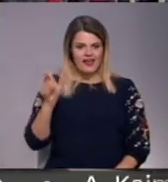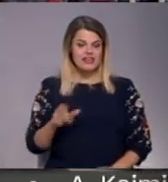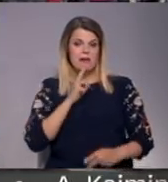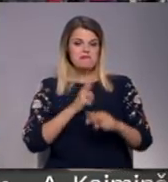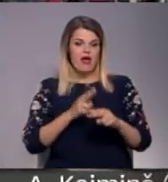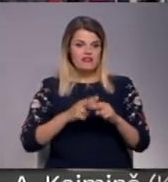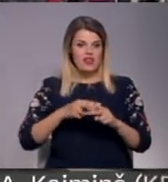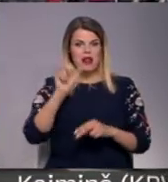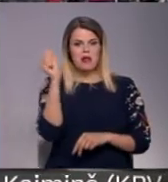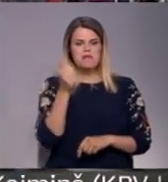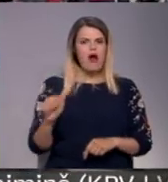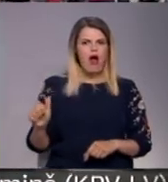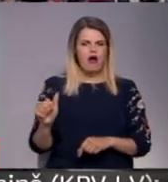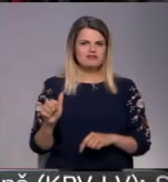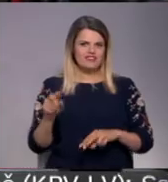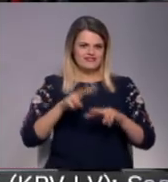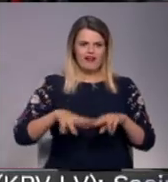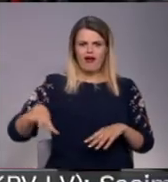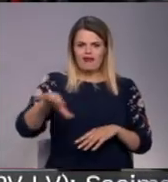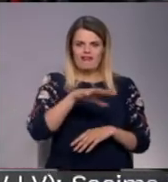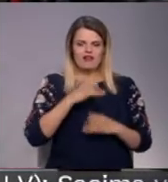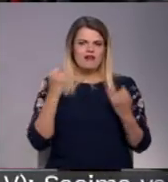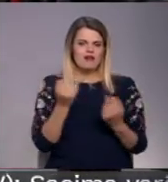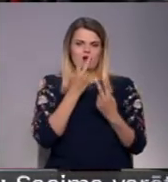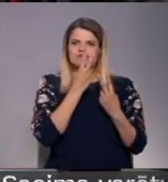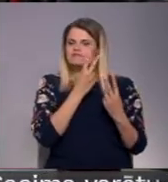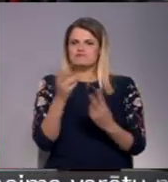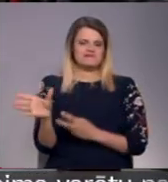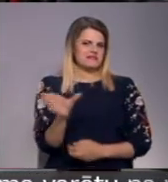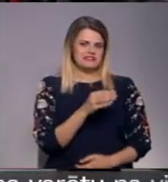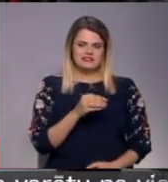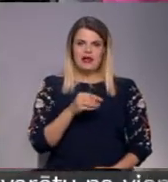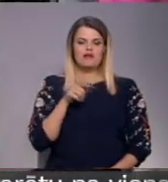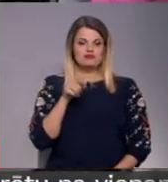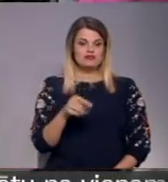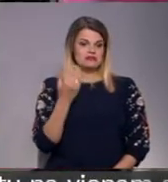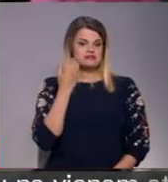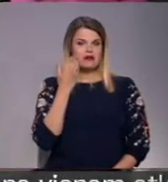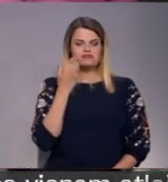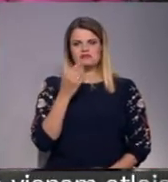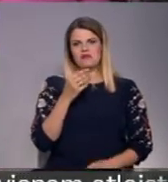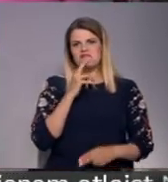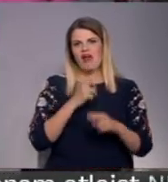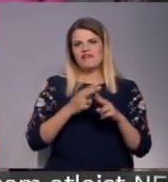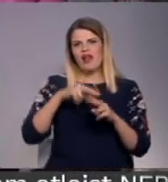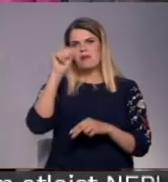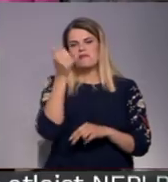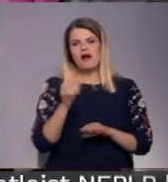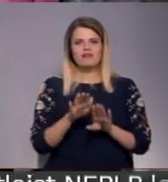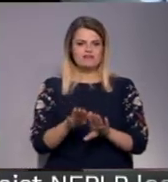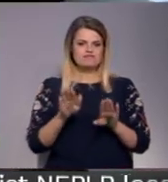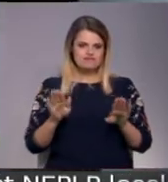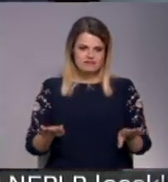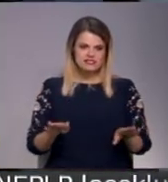Metālo un mākslas paradīze, kura neatstās vienaldzīgu nevienu apmeklētāju, šādi var devēt metāla mākslas galeriju